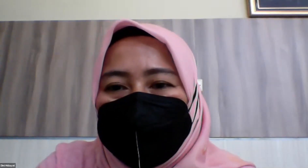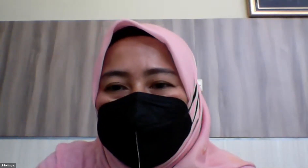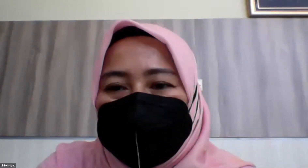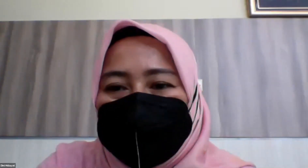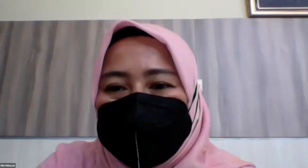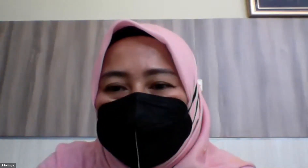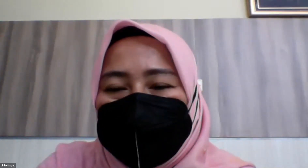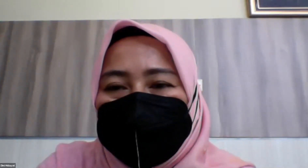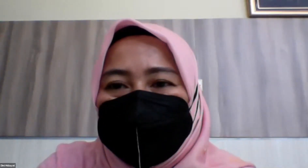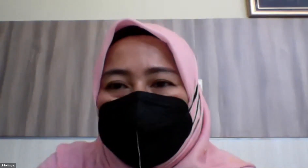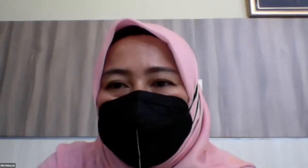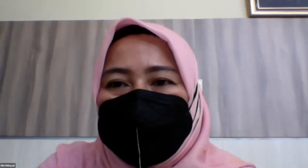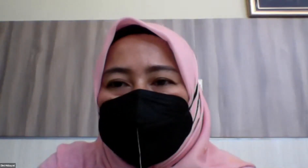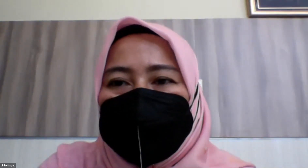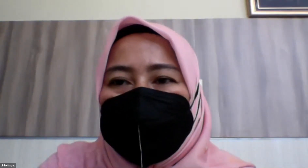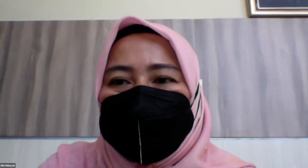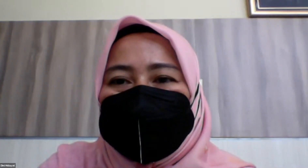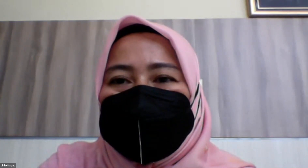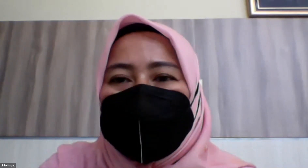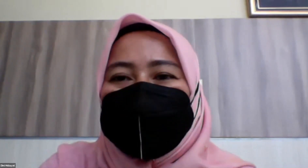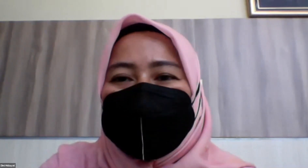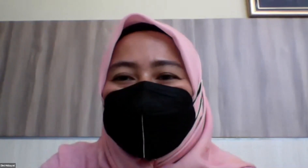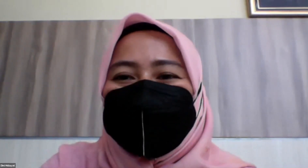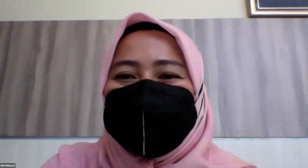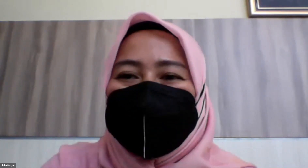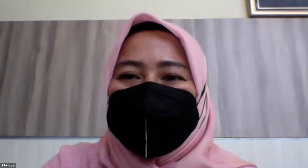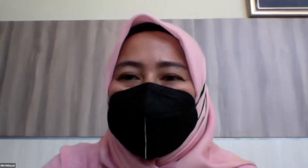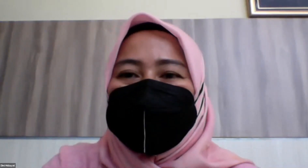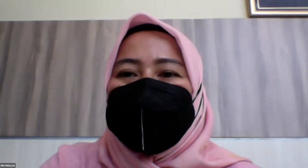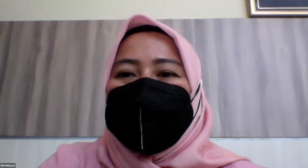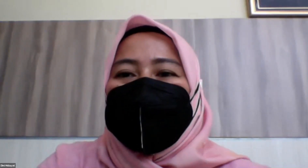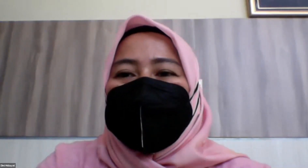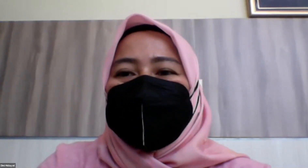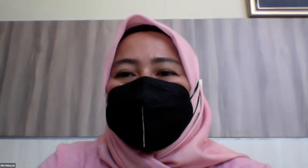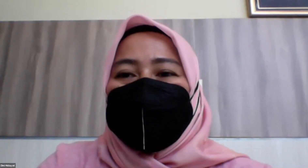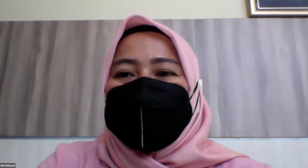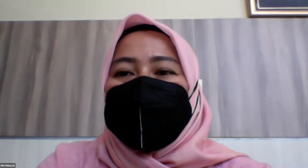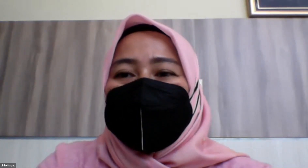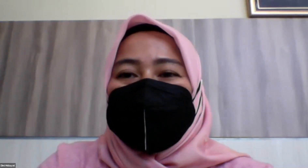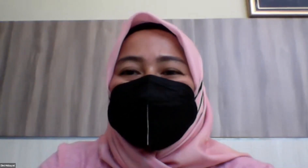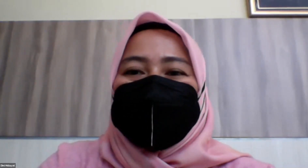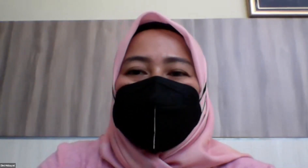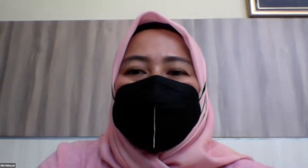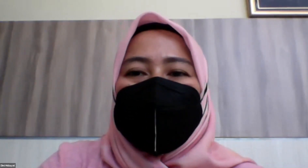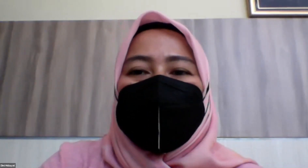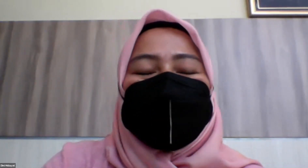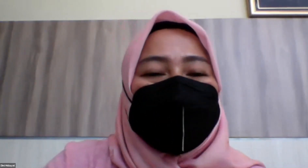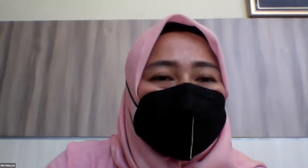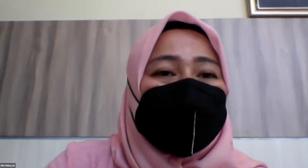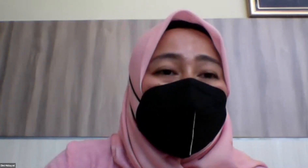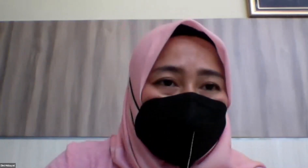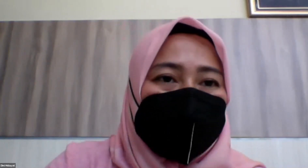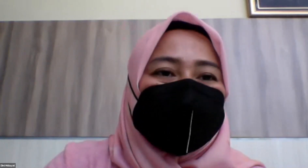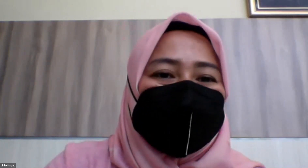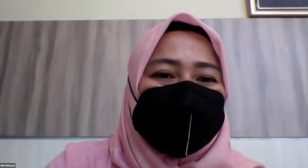Apakah ini tadi tuh minyak ikan bisa menggantikan konsumsi ikan? Suplemen minyak ikan gitu ya. Kalau